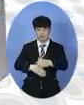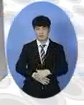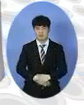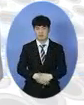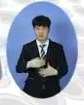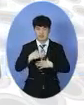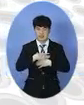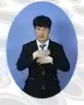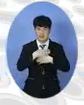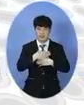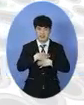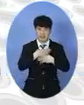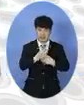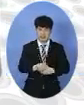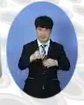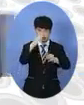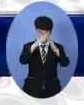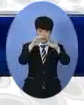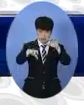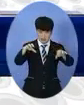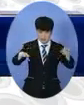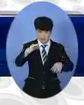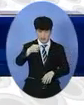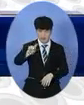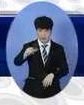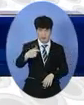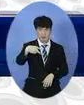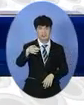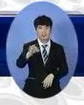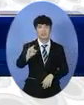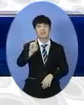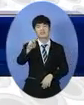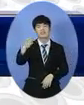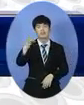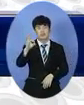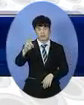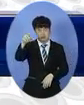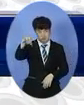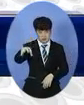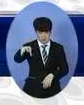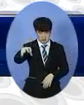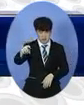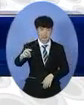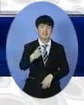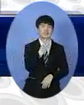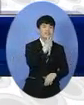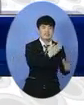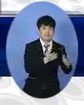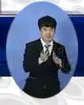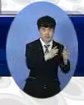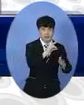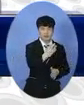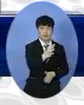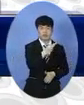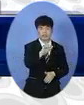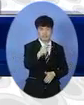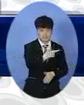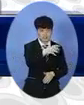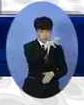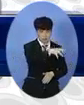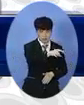소식입니다. 안심마을 원성 일동이 전국적으로 널리 명성을 떨치고 있는 가운데 경기도